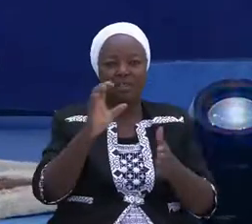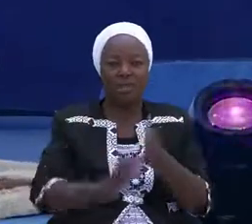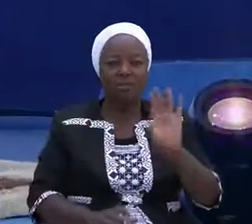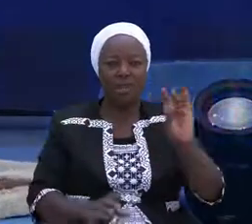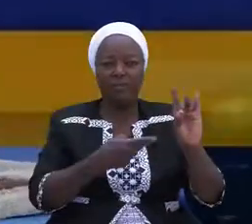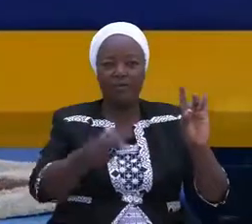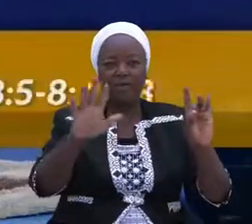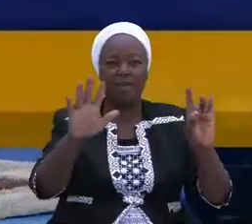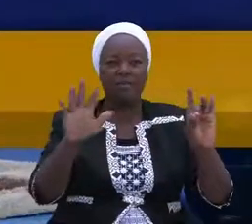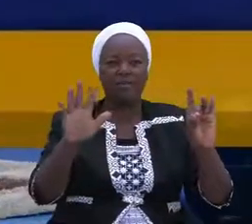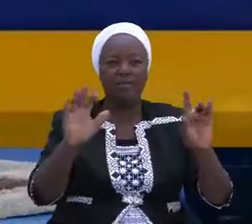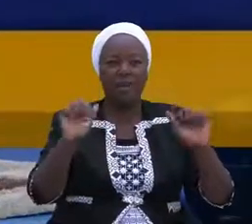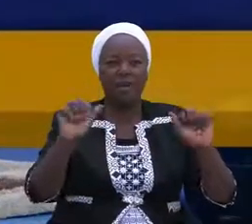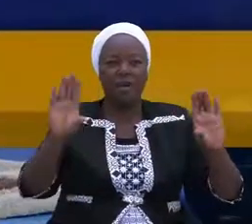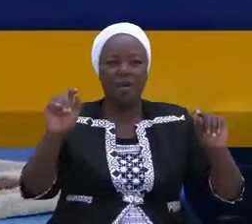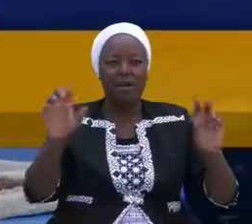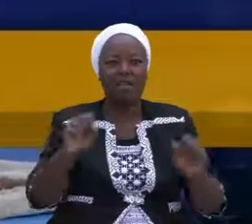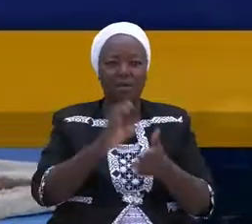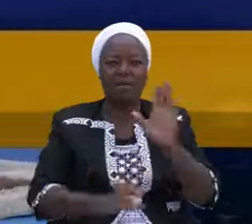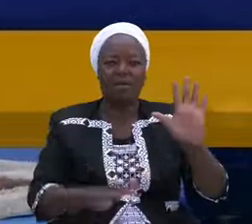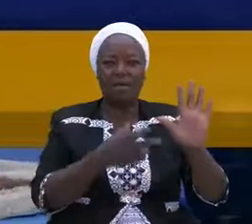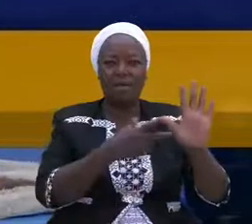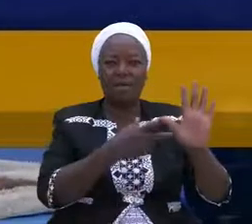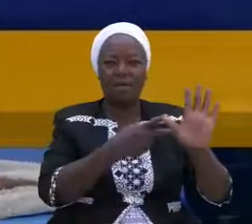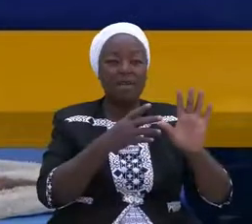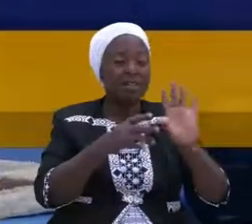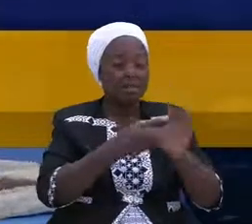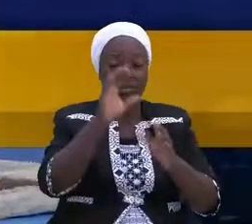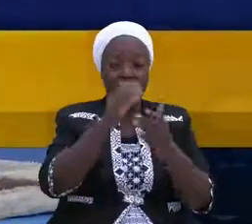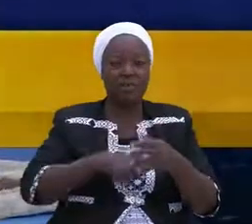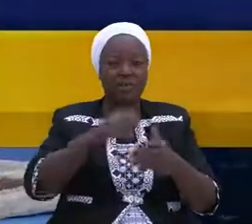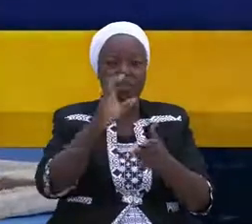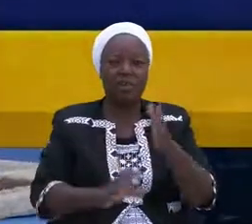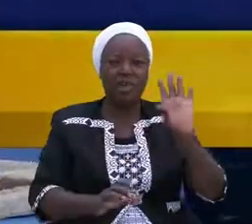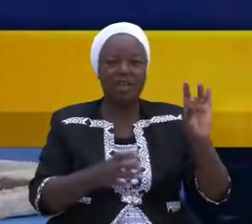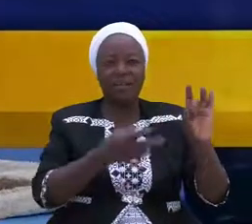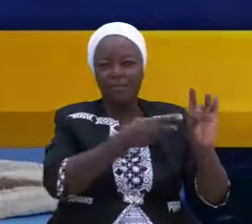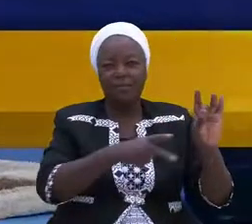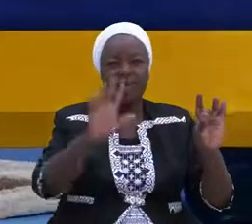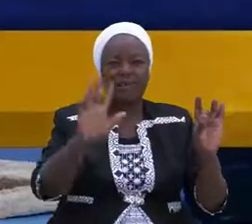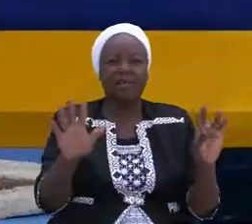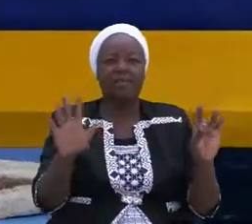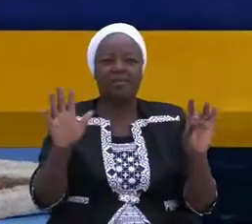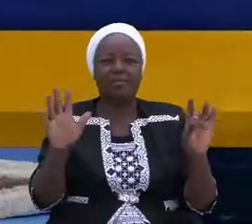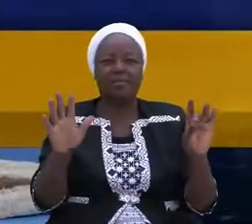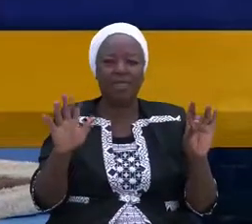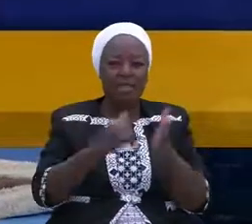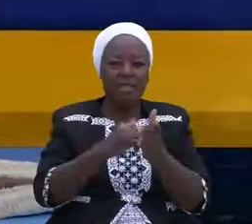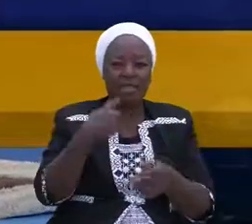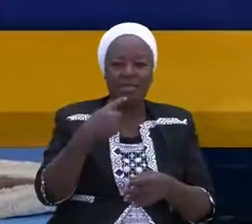verset 5. Actes des Apôtres, chapitre 8, verset 5. On